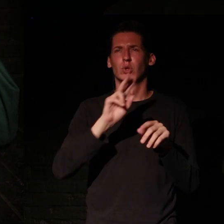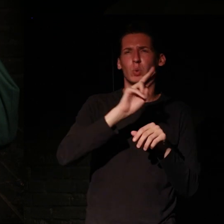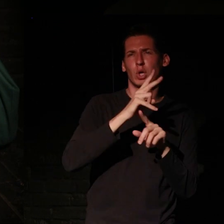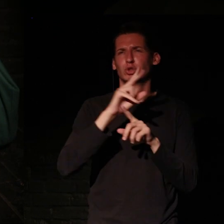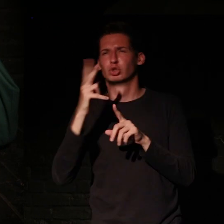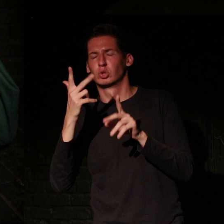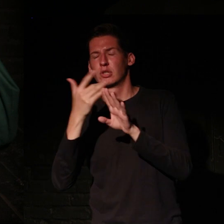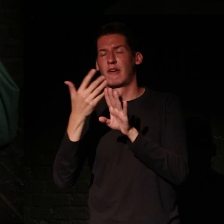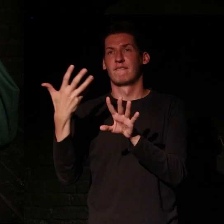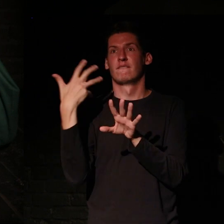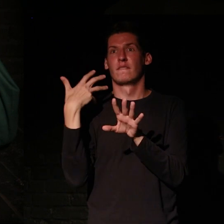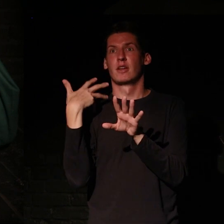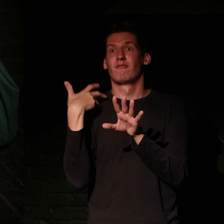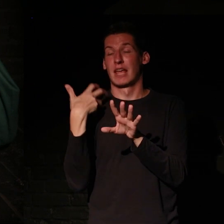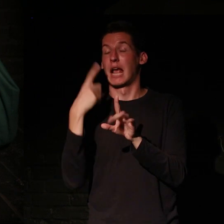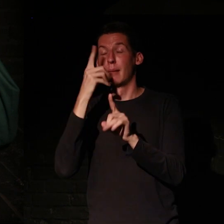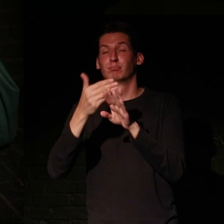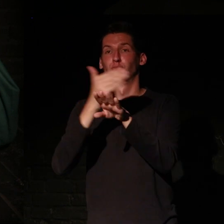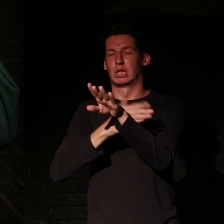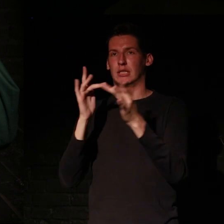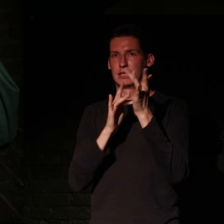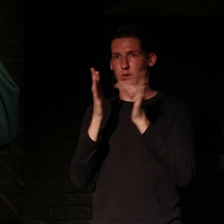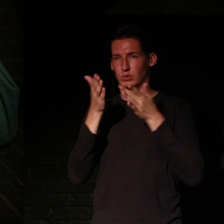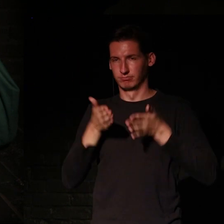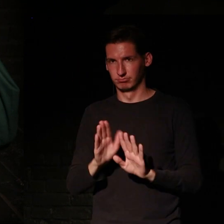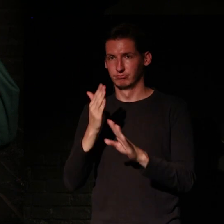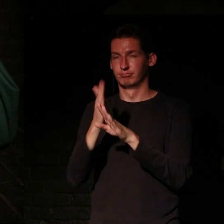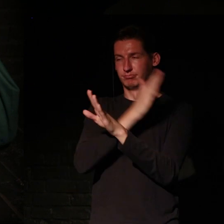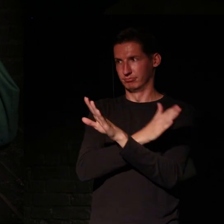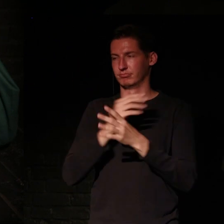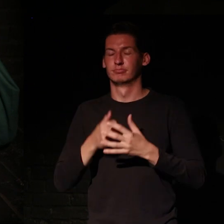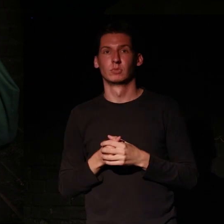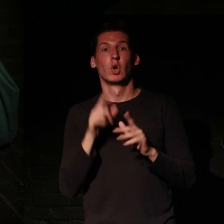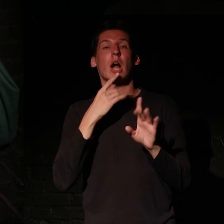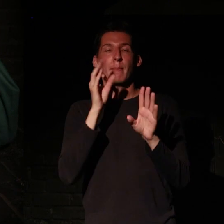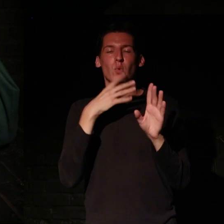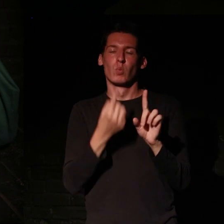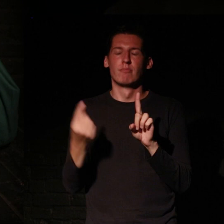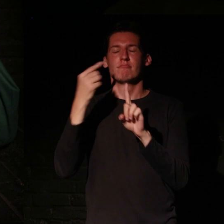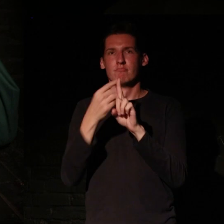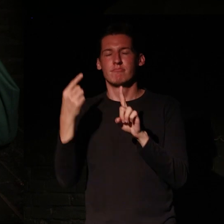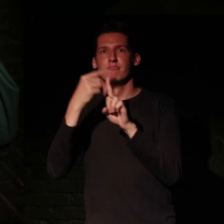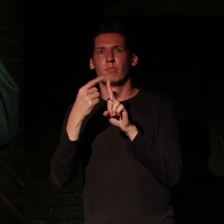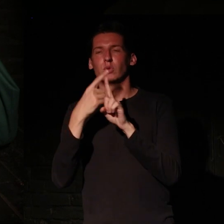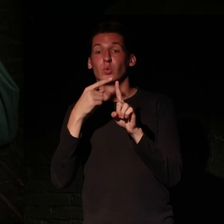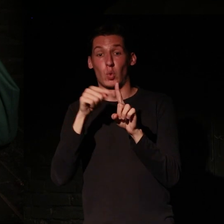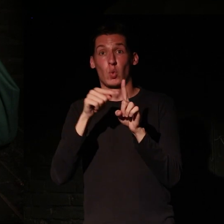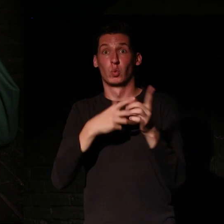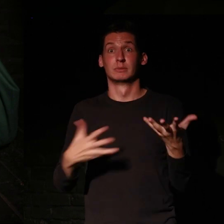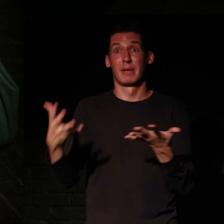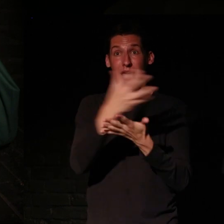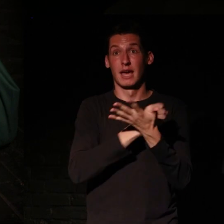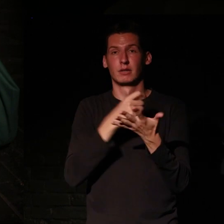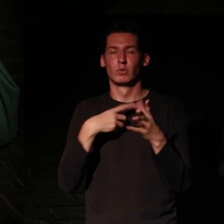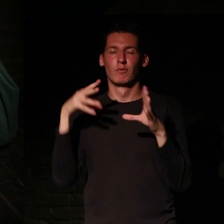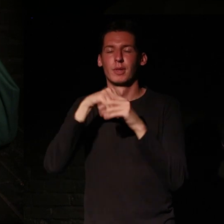trzeciego i drugiego wieku przed naszej ery. I potem dokładano do tego zbioru, bo trudno tutaj mówić